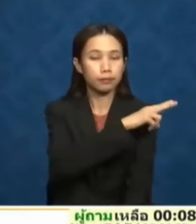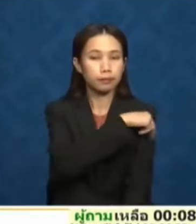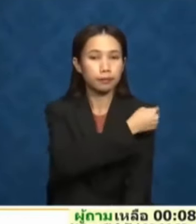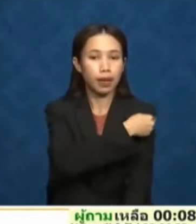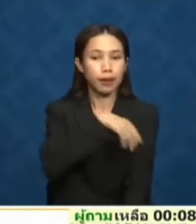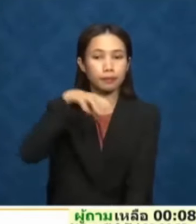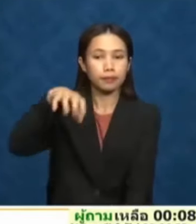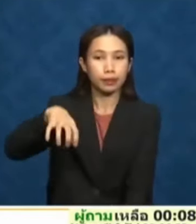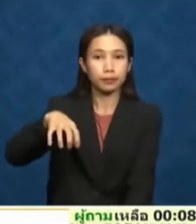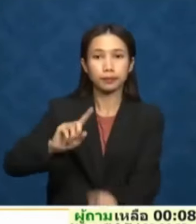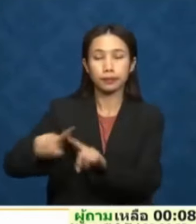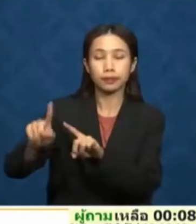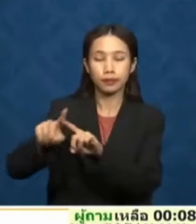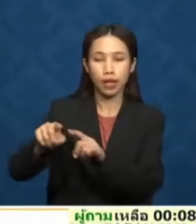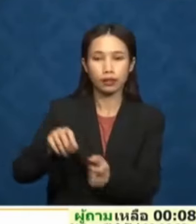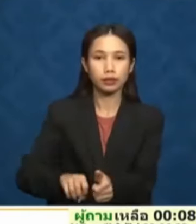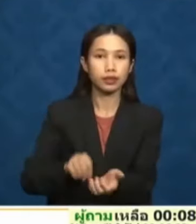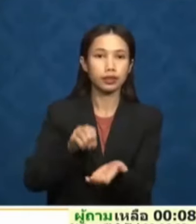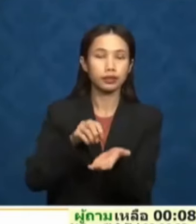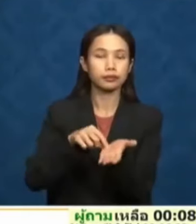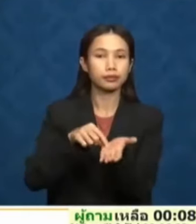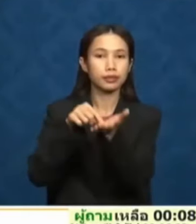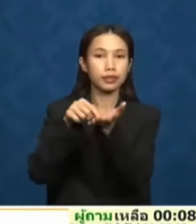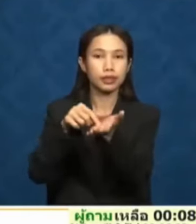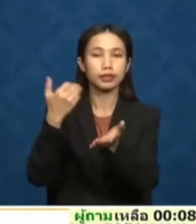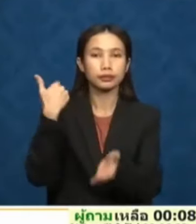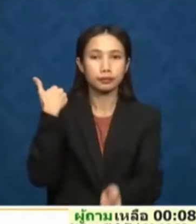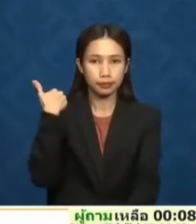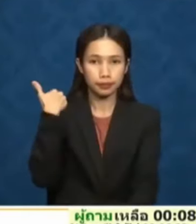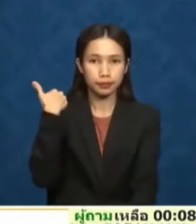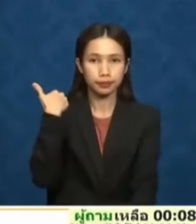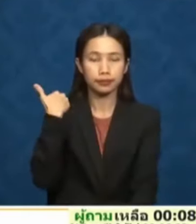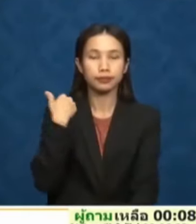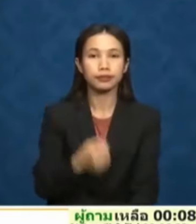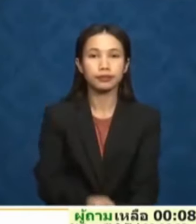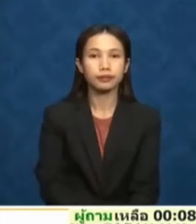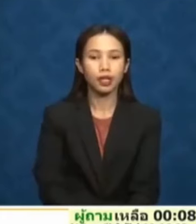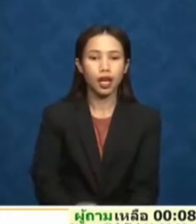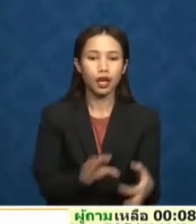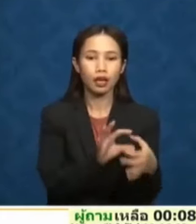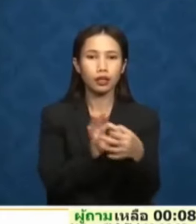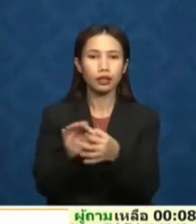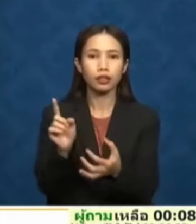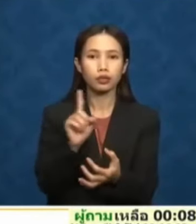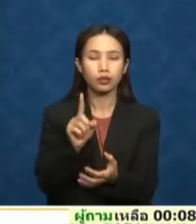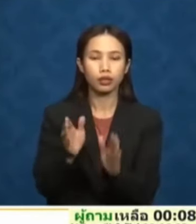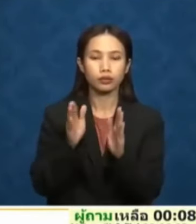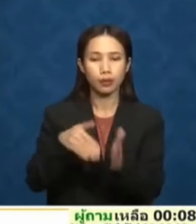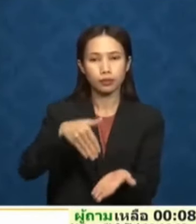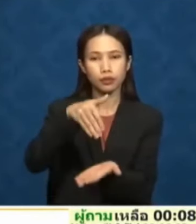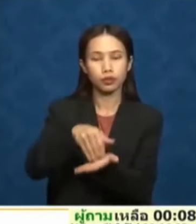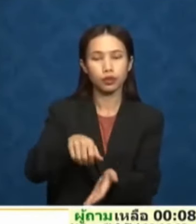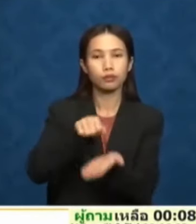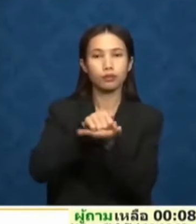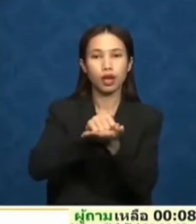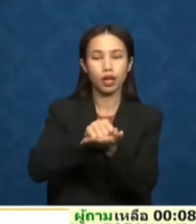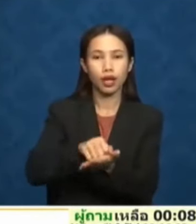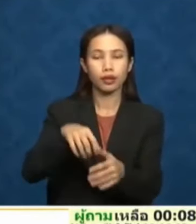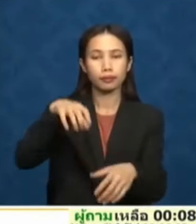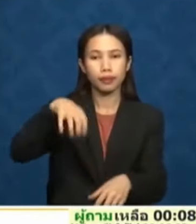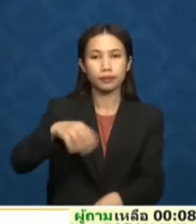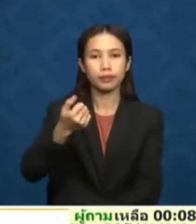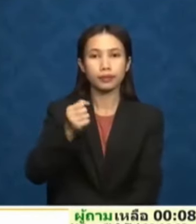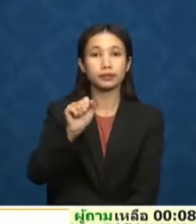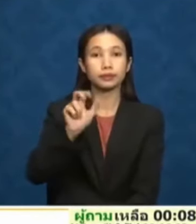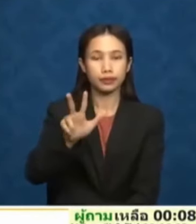นำเสนอมารวมทั้งผู้อำนวยการทางที่เกี่ยวข้องกับเรื่องของเขตบริการสุขภาพที่ 13เี่นะครับ